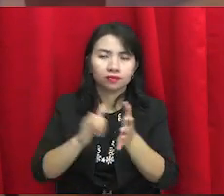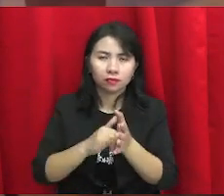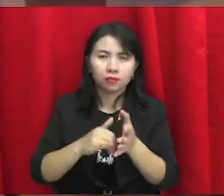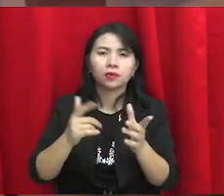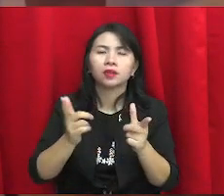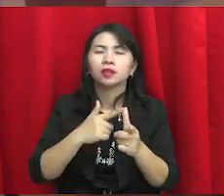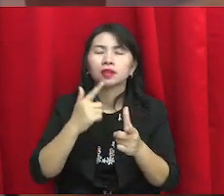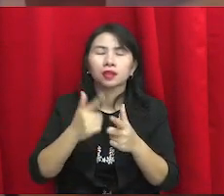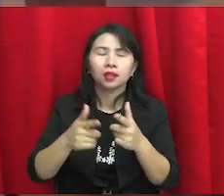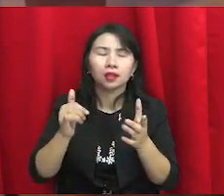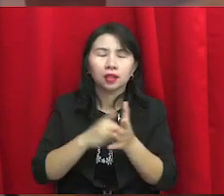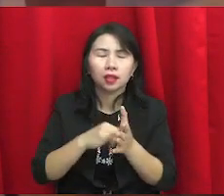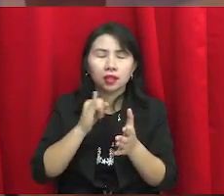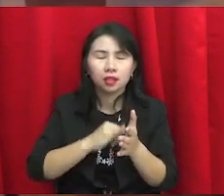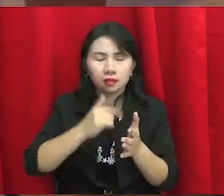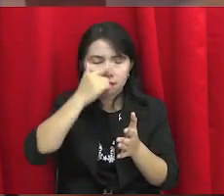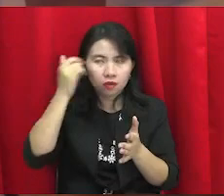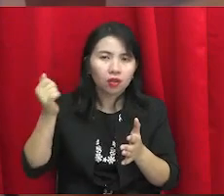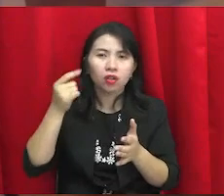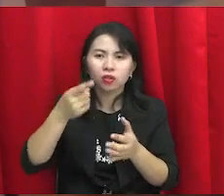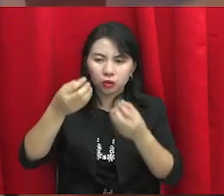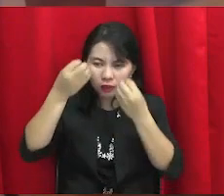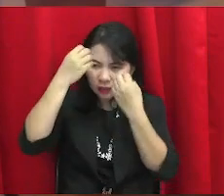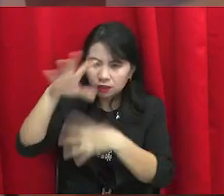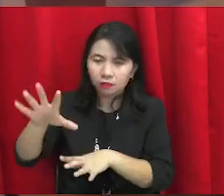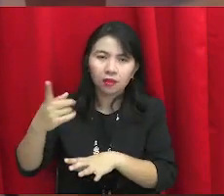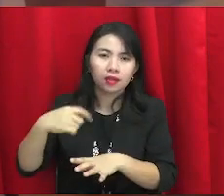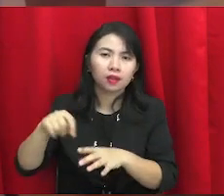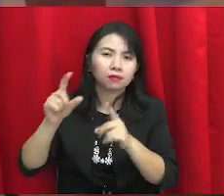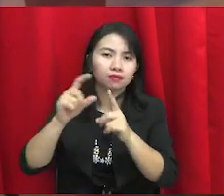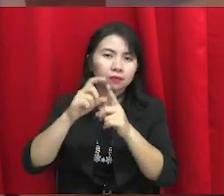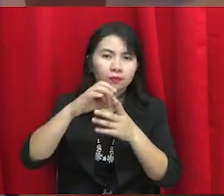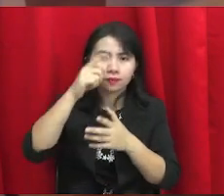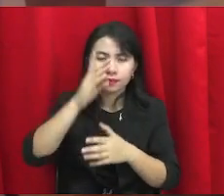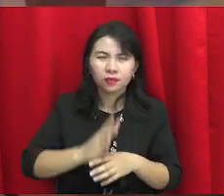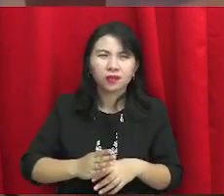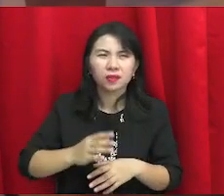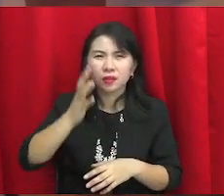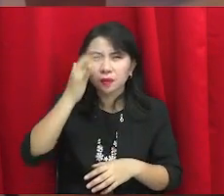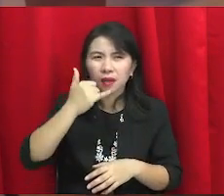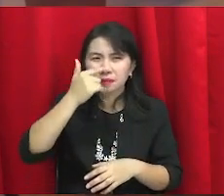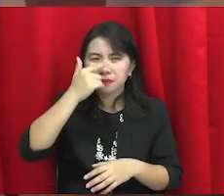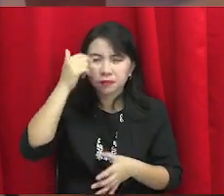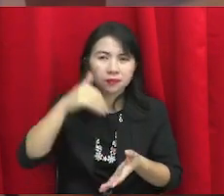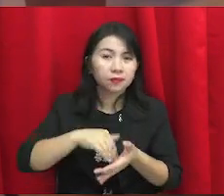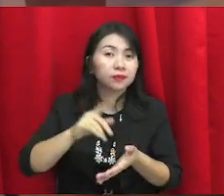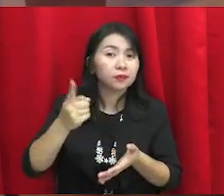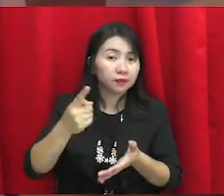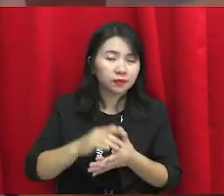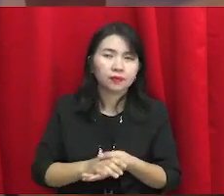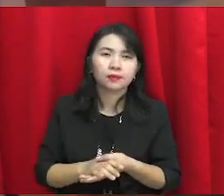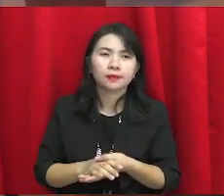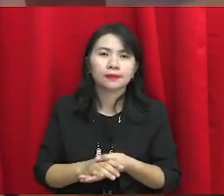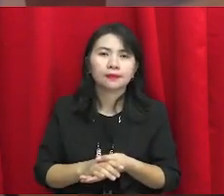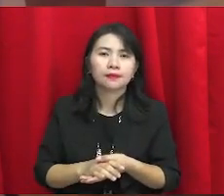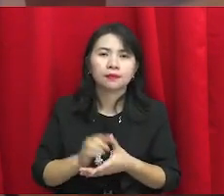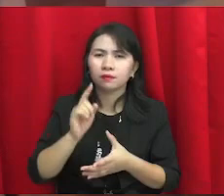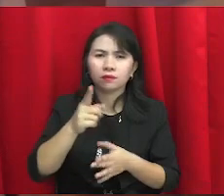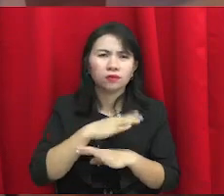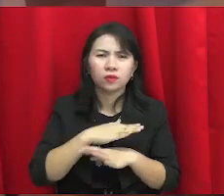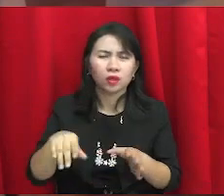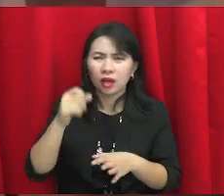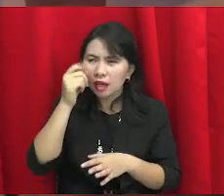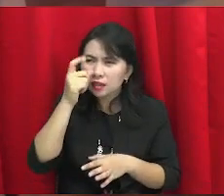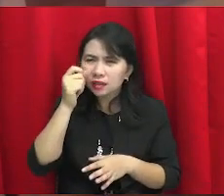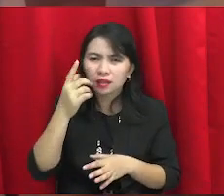buma yun ng pagsuway niya sa salita ng Diyos. Kasi minsan, una sa lahat, hindi nauunawaan ng maraming